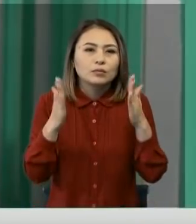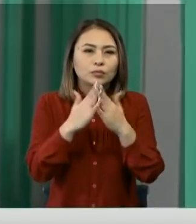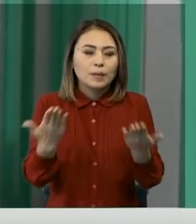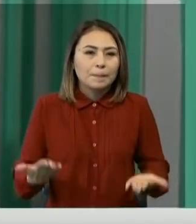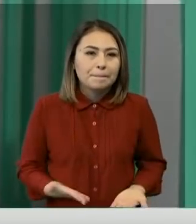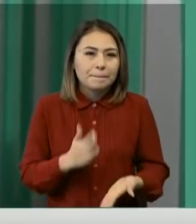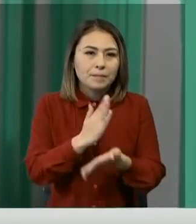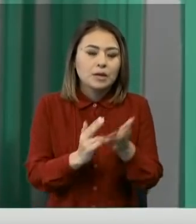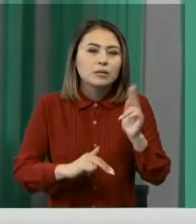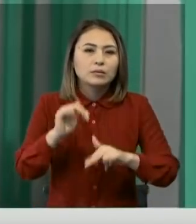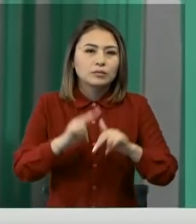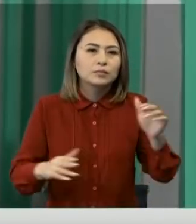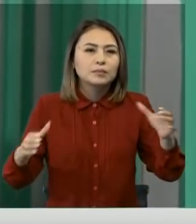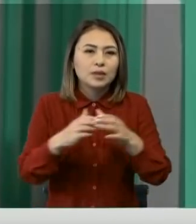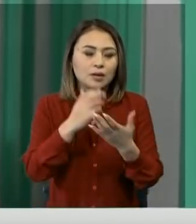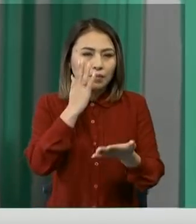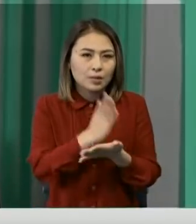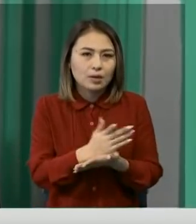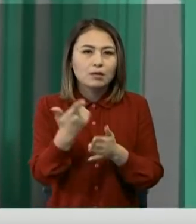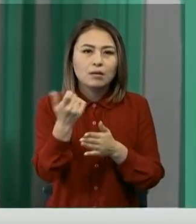кешендері бар, құрылыс мекемелері бар. Осылай газды